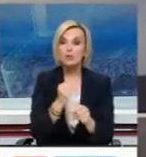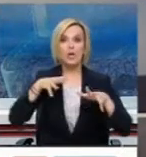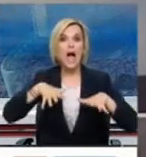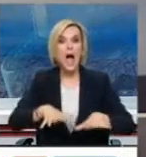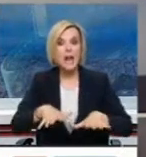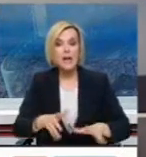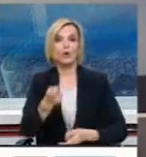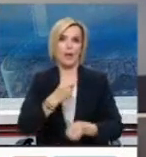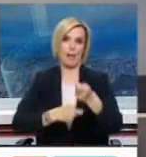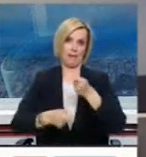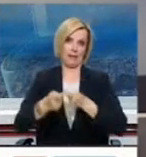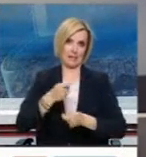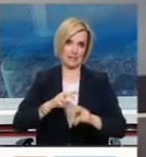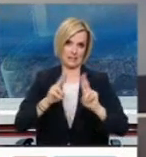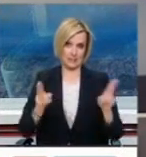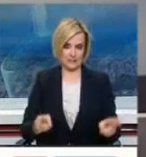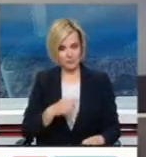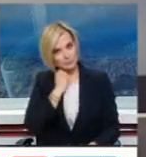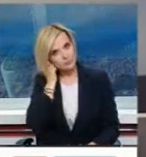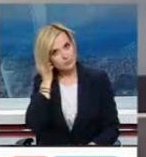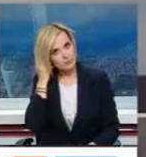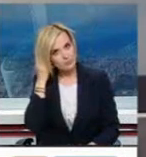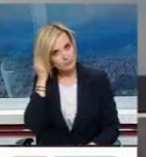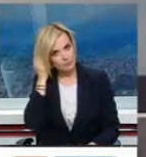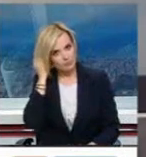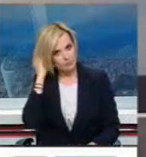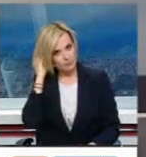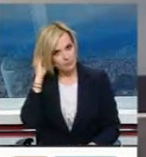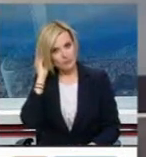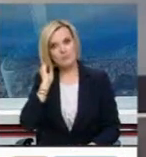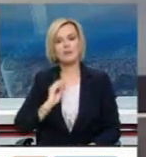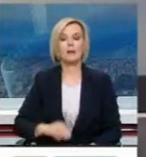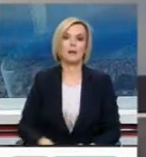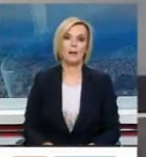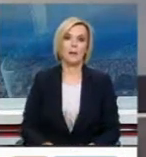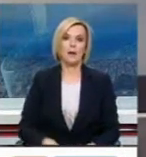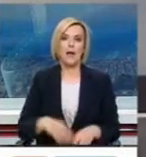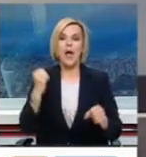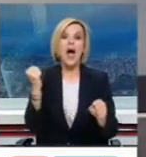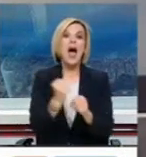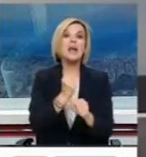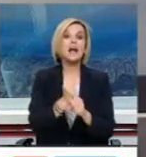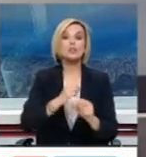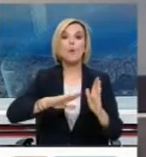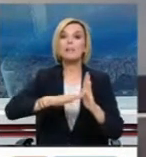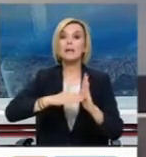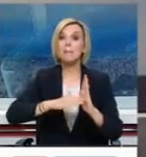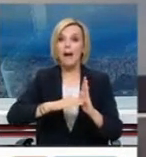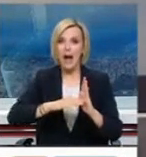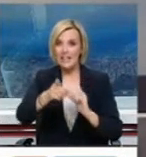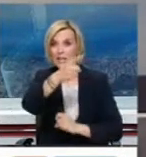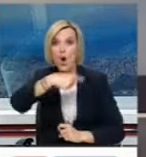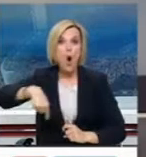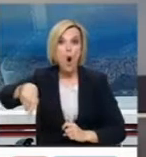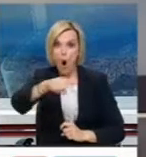των επιχειρήσεων. Συγκεκριμένα, δυνατότητα υπαγωγής των εργαζομένων σε καθεστώς αναστολής της